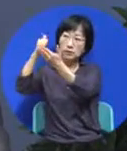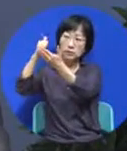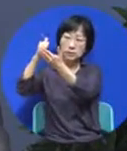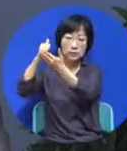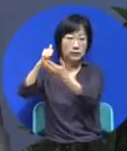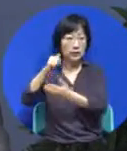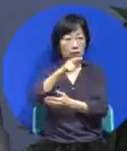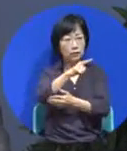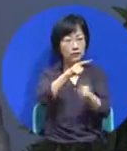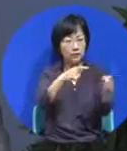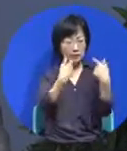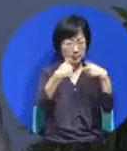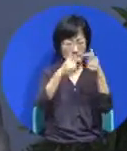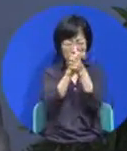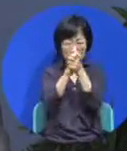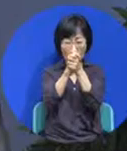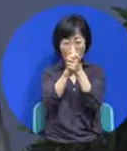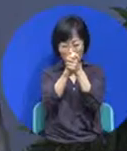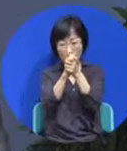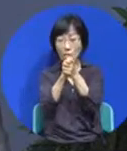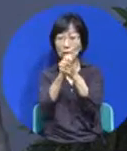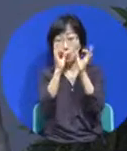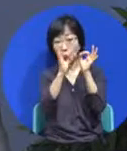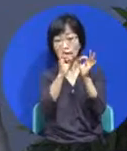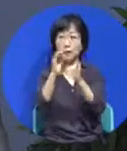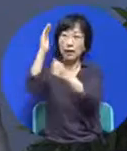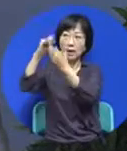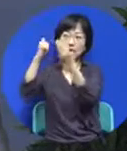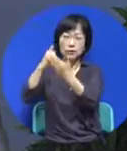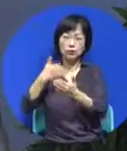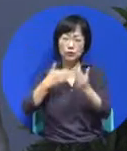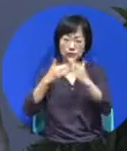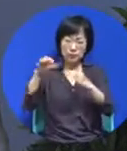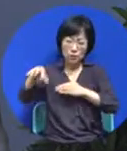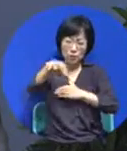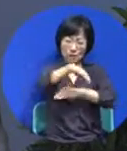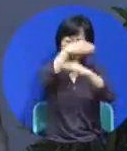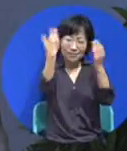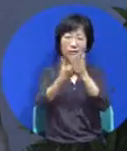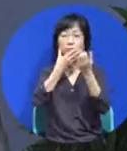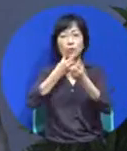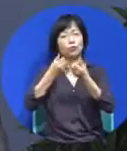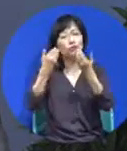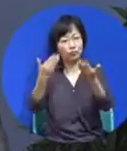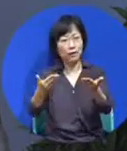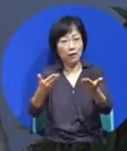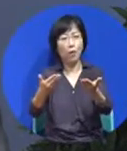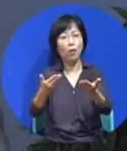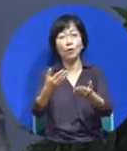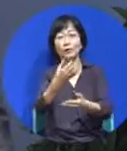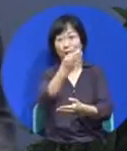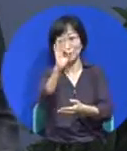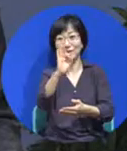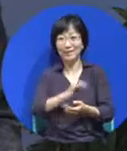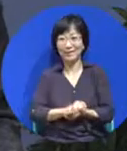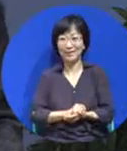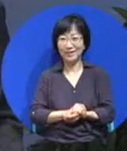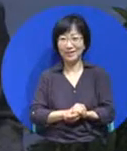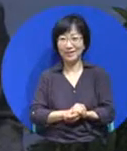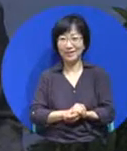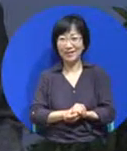every day, and because God is with you, God is blessing everything in my house. 그때 요셉이 저는 잘 모르겠습니다.